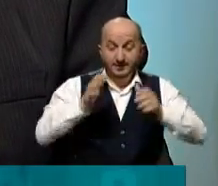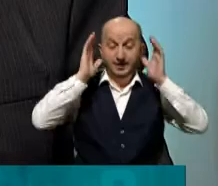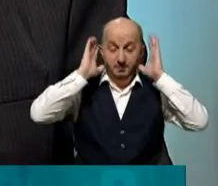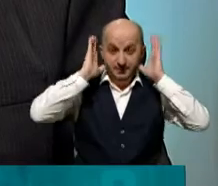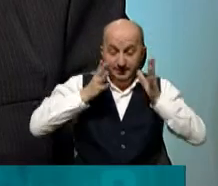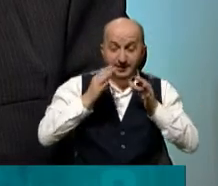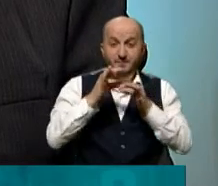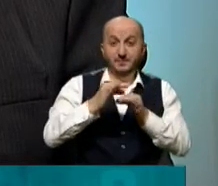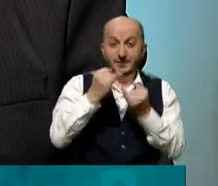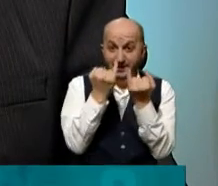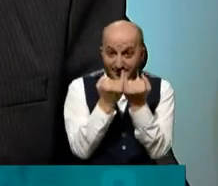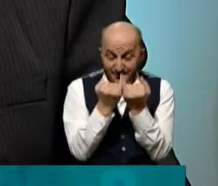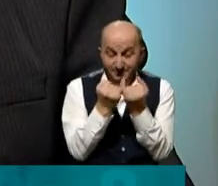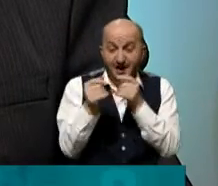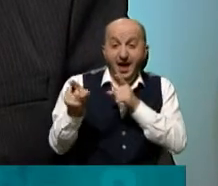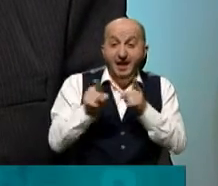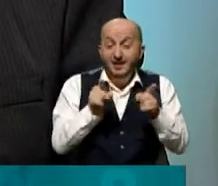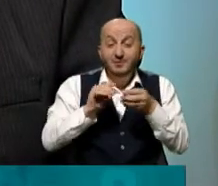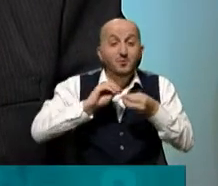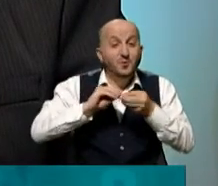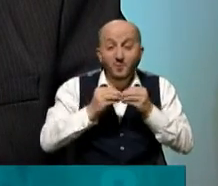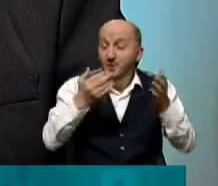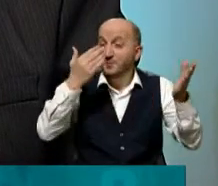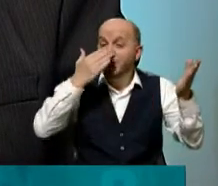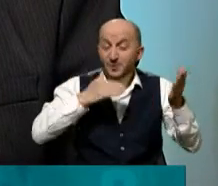bir kardeşimizin herhangi bir mazereti yoksa